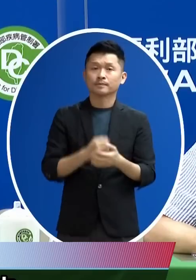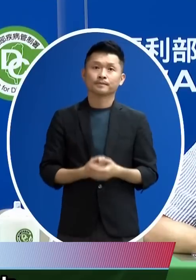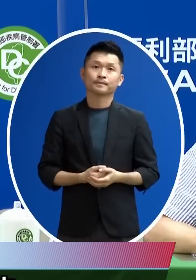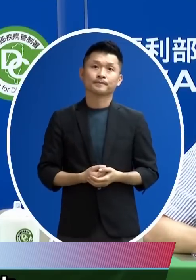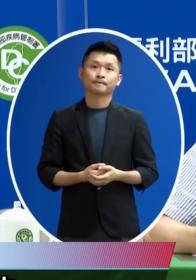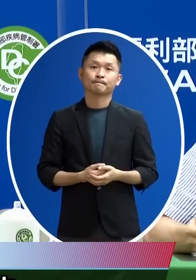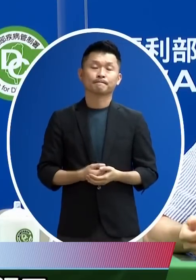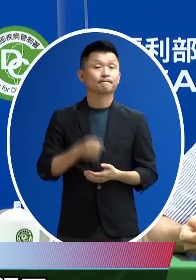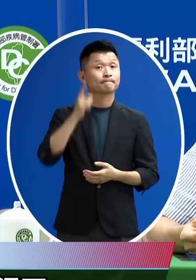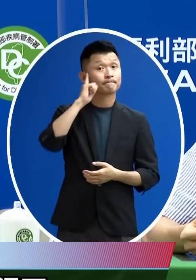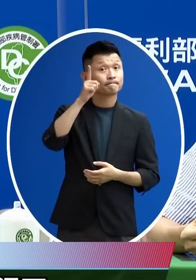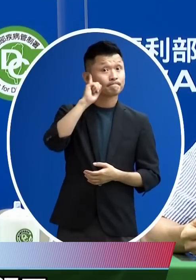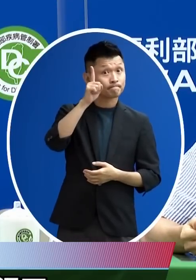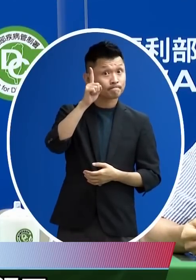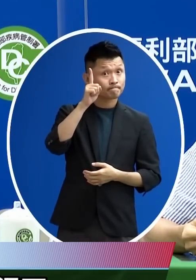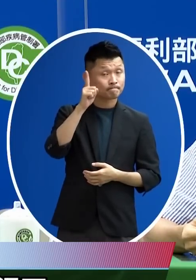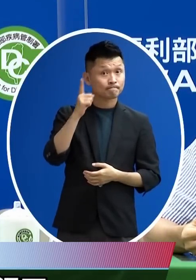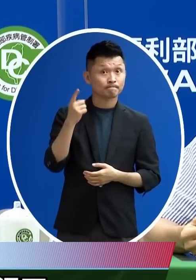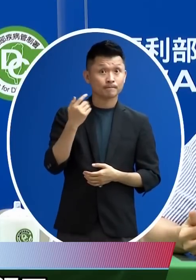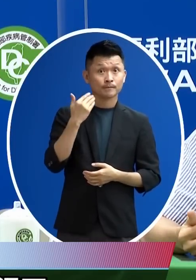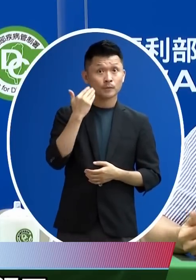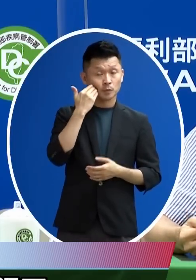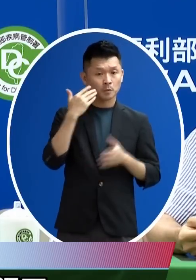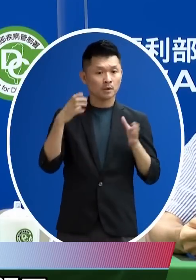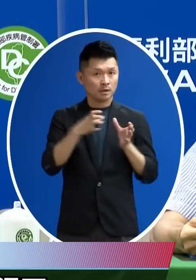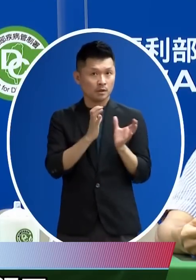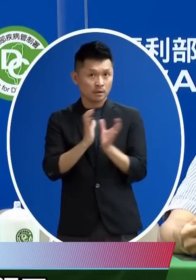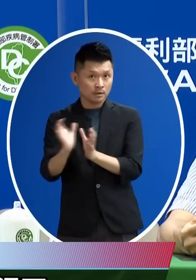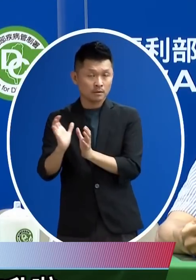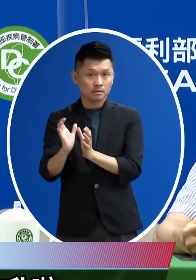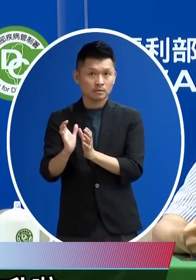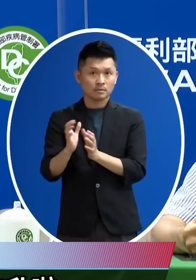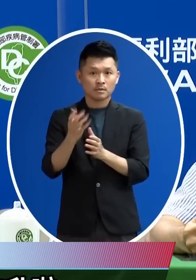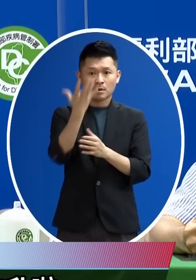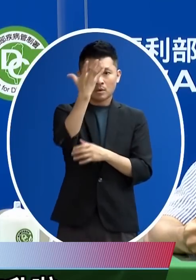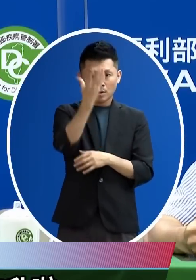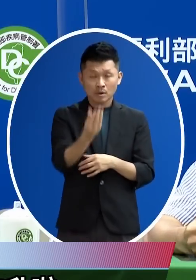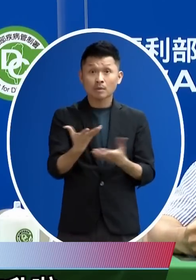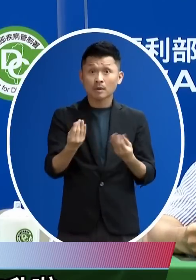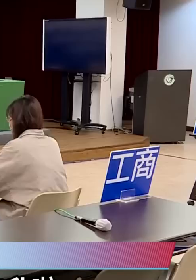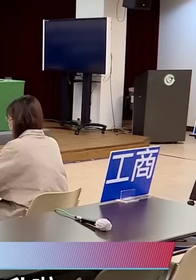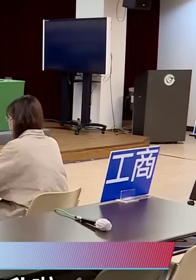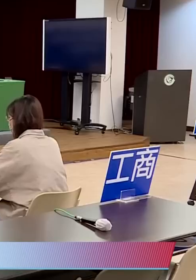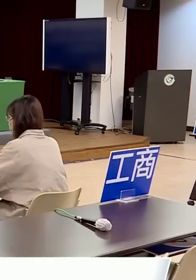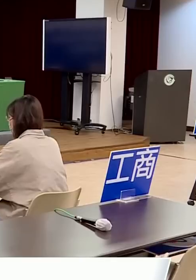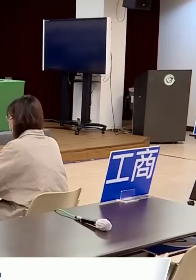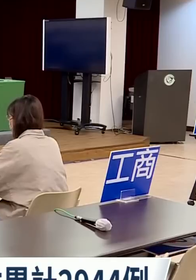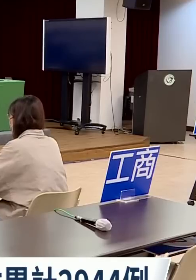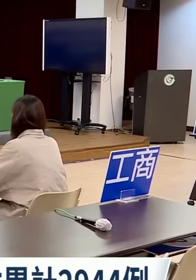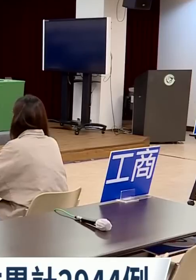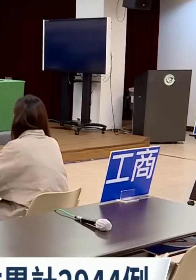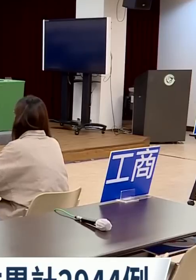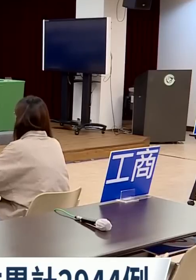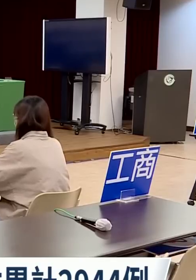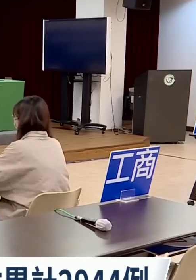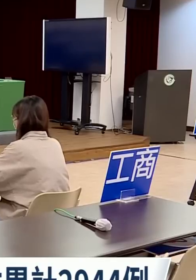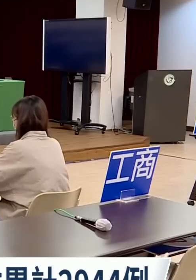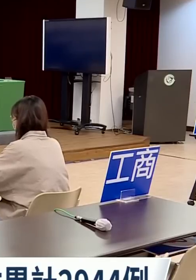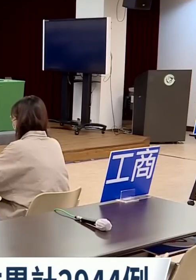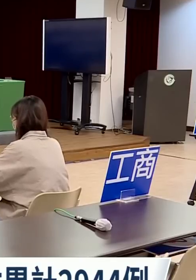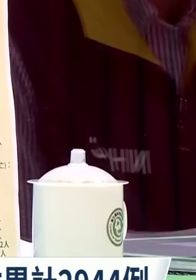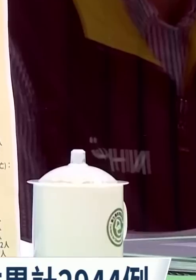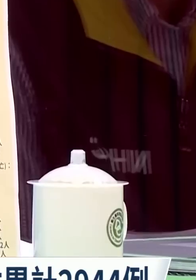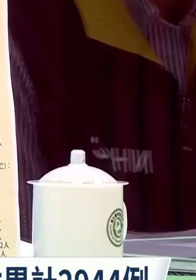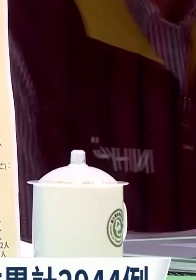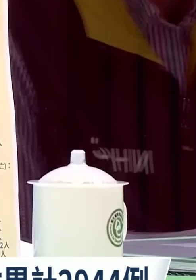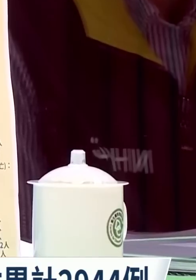要报出去，所以明天如果合理的情况下没有降，就表示它在升了哈。 根据指挥中心统计，到6月10号